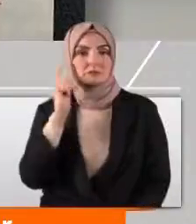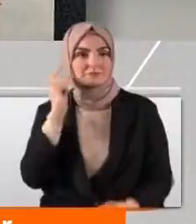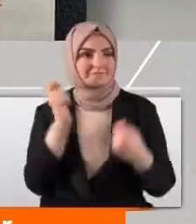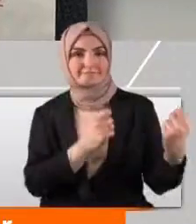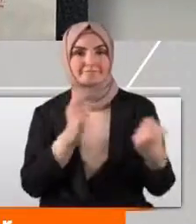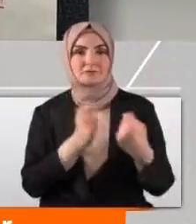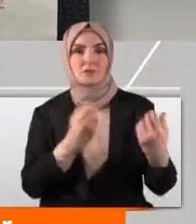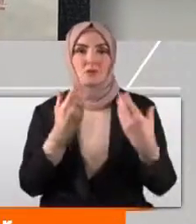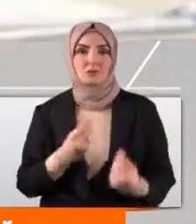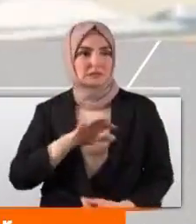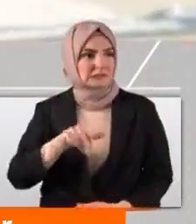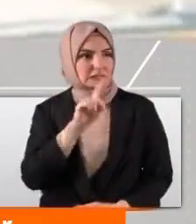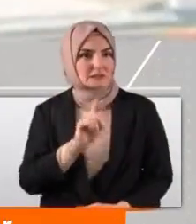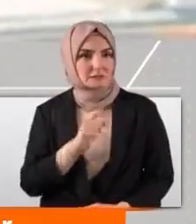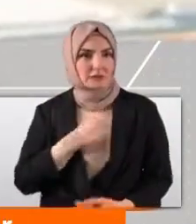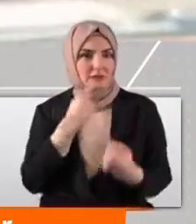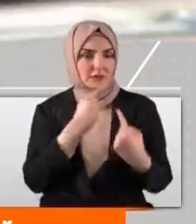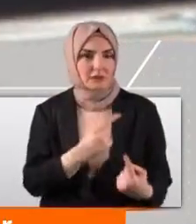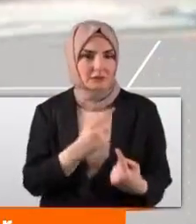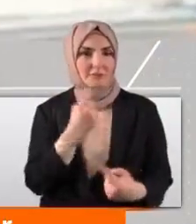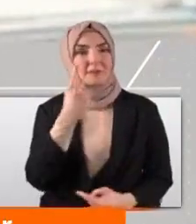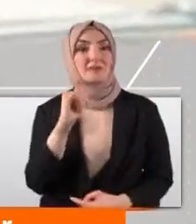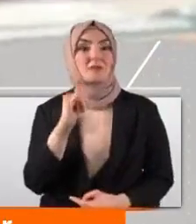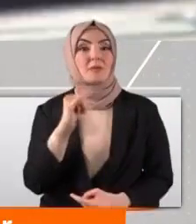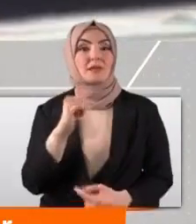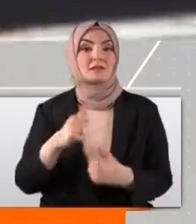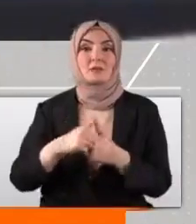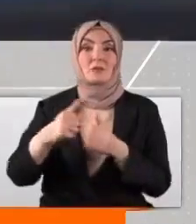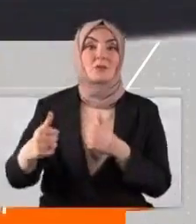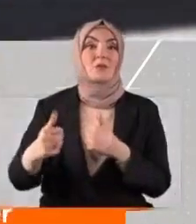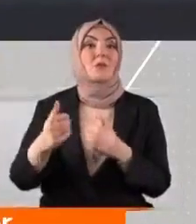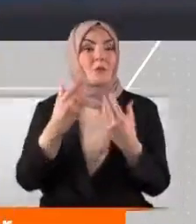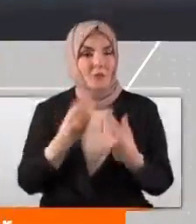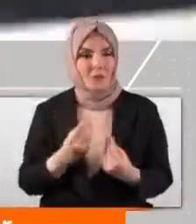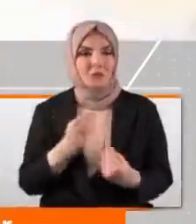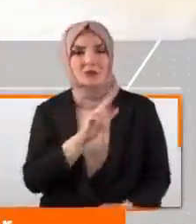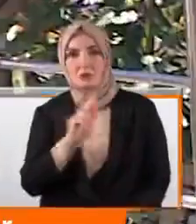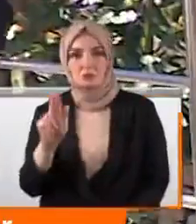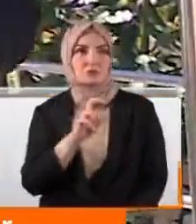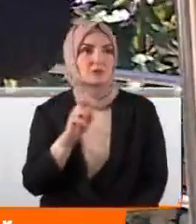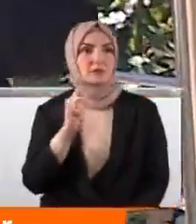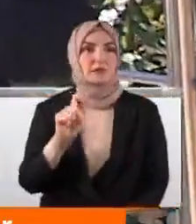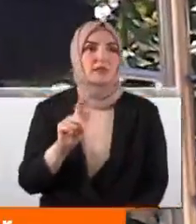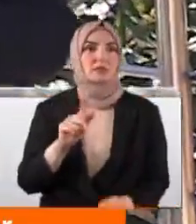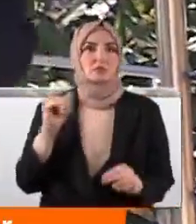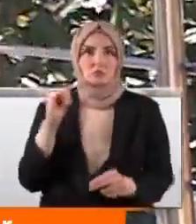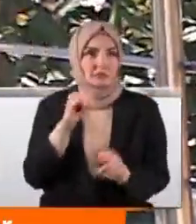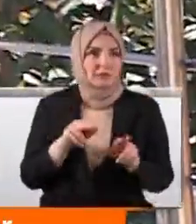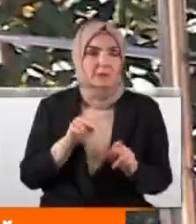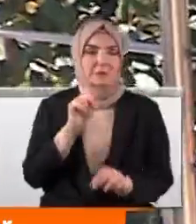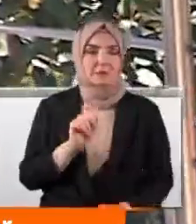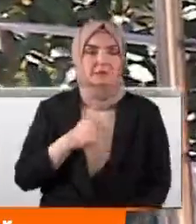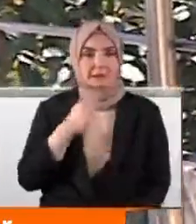yapıyorsun minvalinde konuşmalarımız oldu. Bir kilometre daha gitsek demek ki 700-800 liralık olacağız dedim. Yani uçağa biniyoruz minvalinde bir şeyler söyledim. Ahmet Durmaz ile şoför